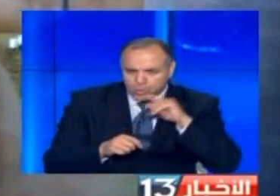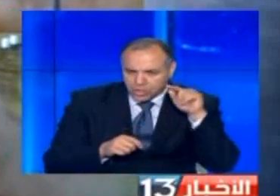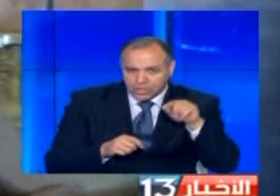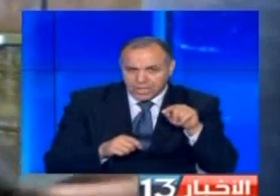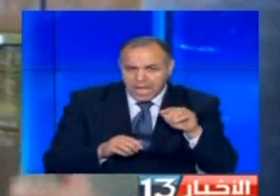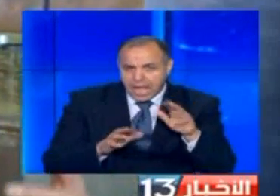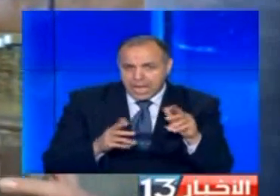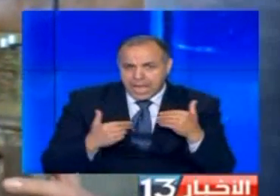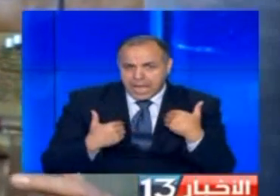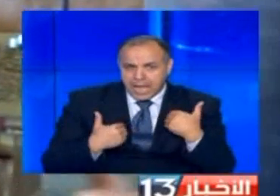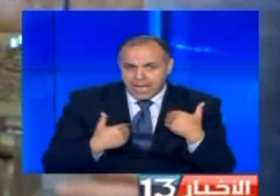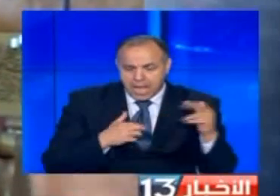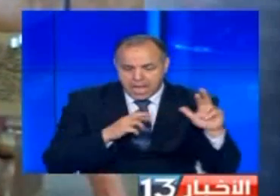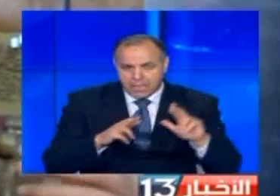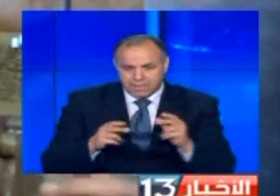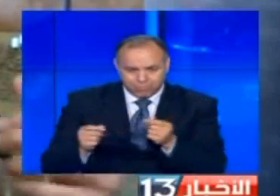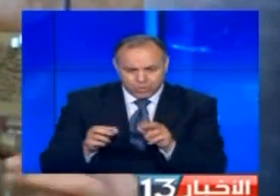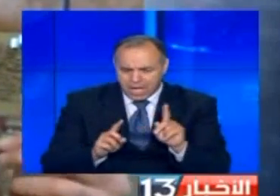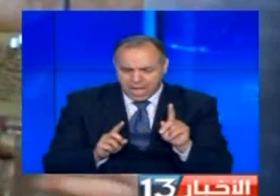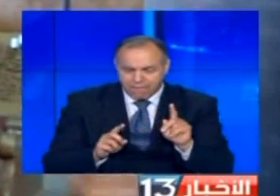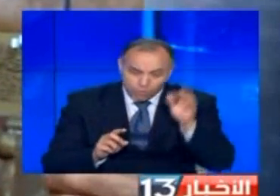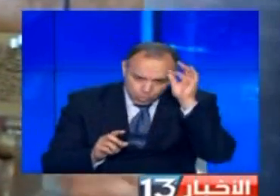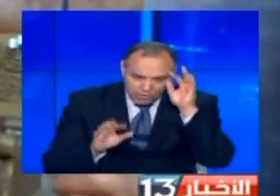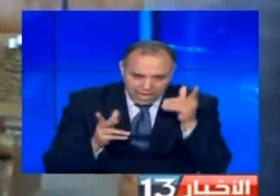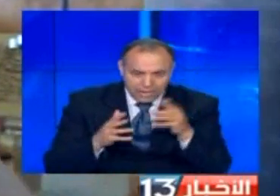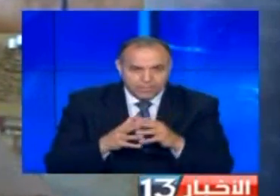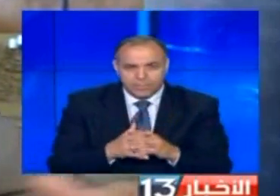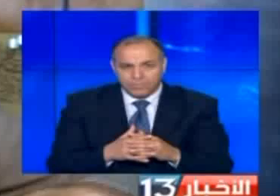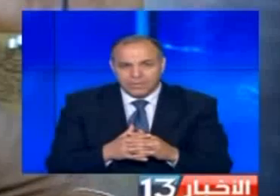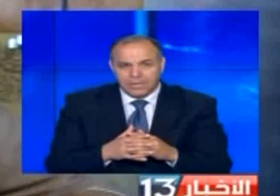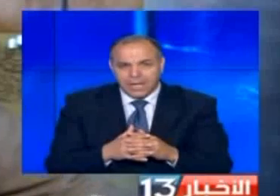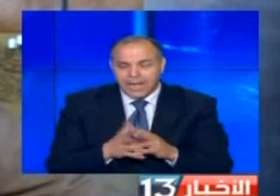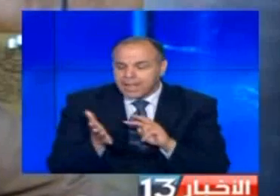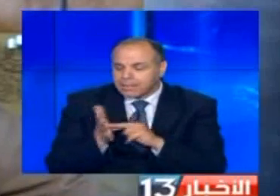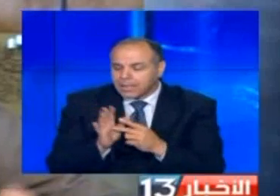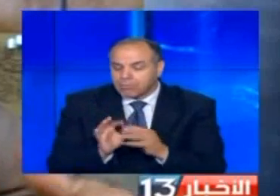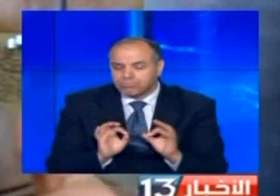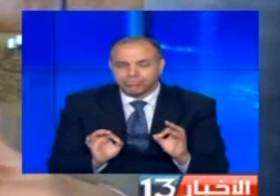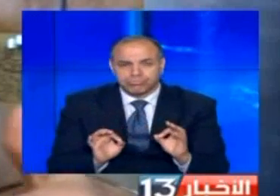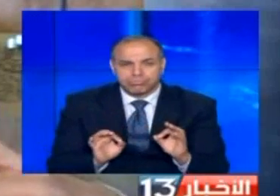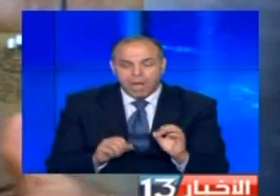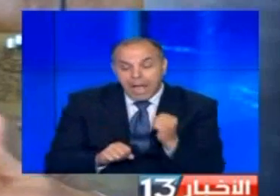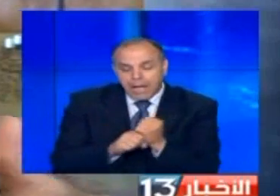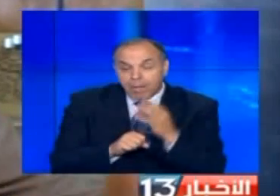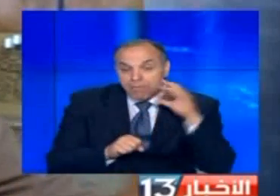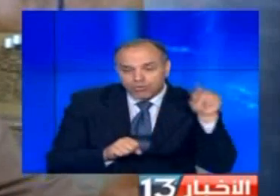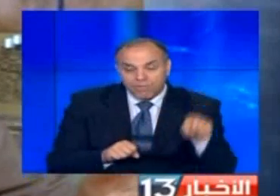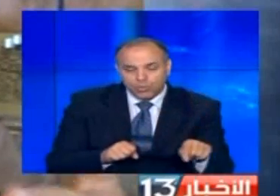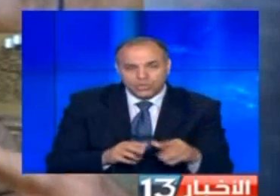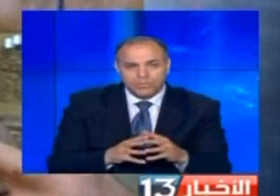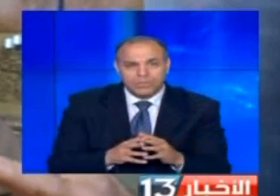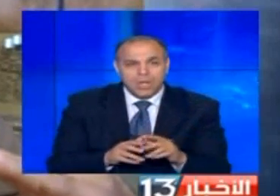يقول لما لا انا ما نرجعش لتونس لان احنا في تونس ايش عننا عننا التقنيين عننا الحفيه